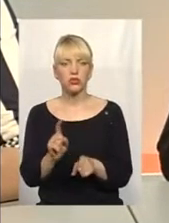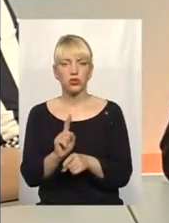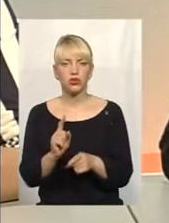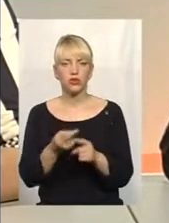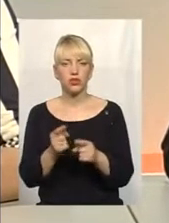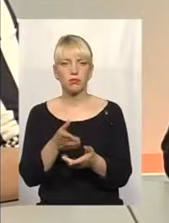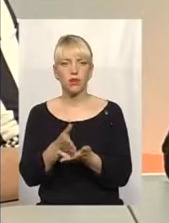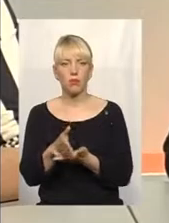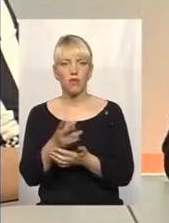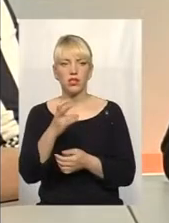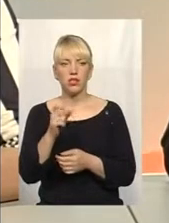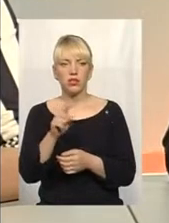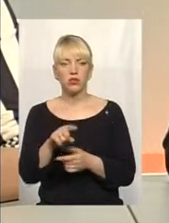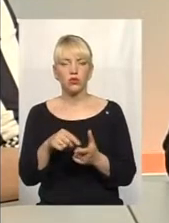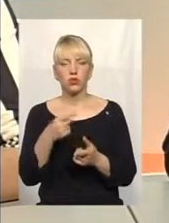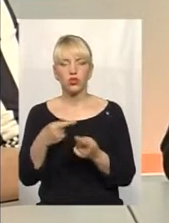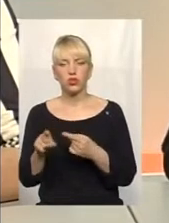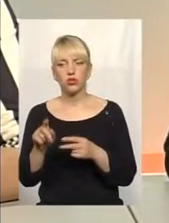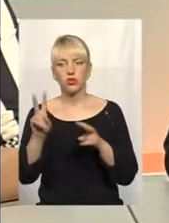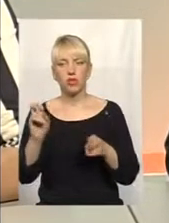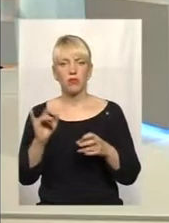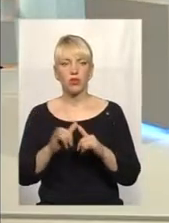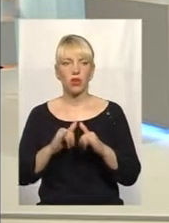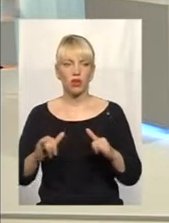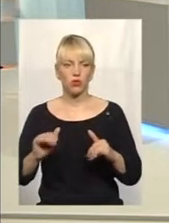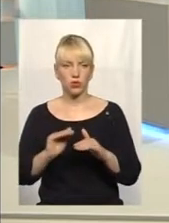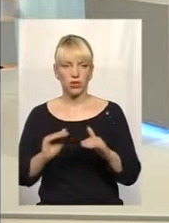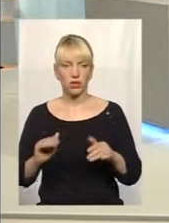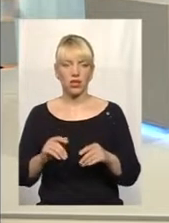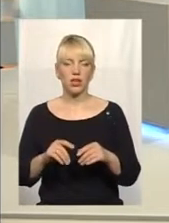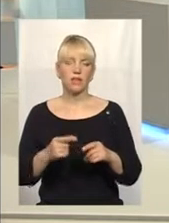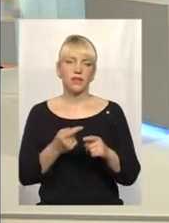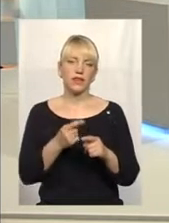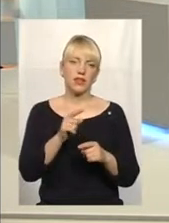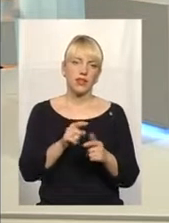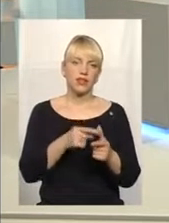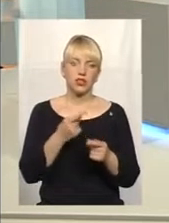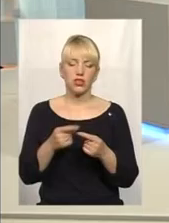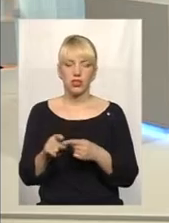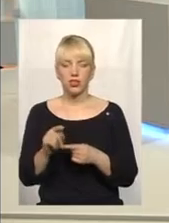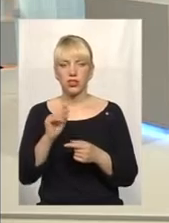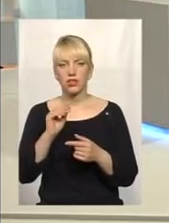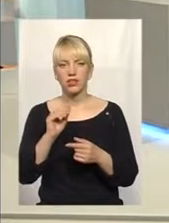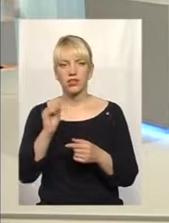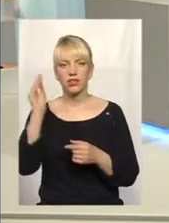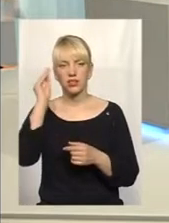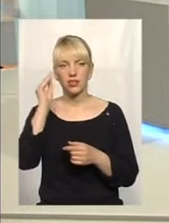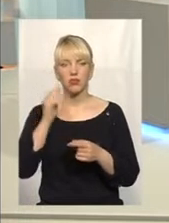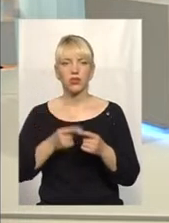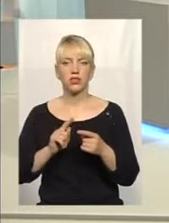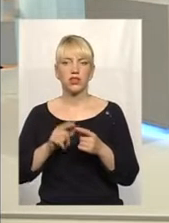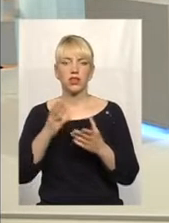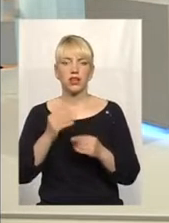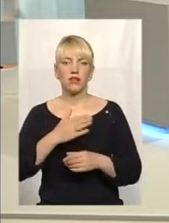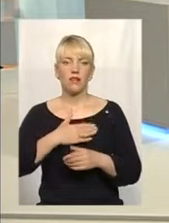спрямований на ту чи іншу тему, на розвиток у дітей тих чи інших здібностей і якостей. Це і день